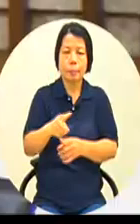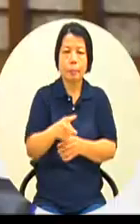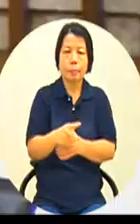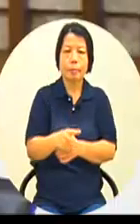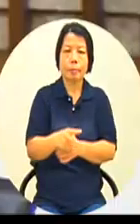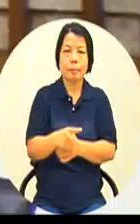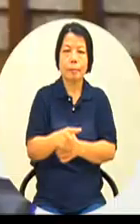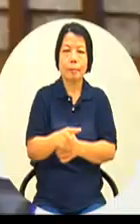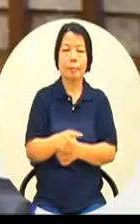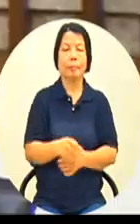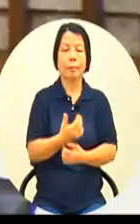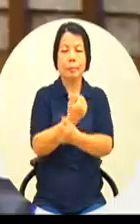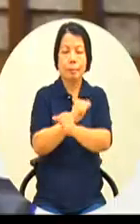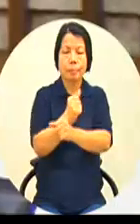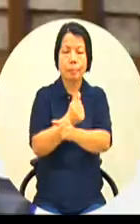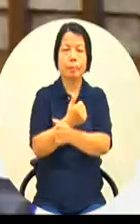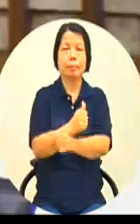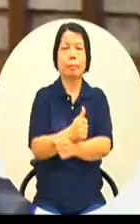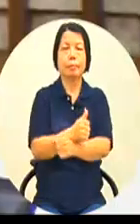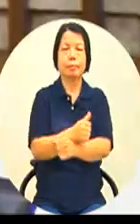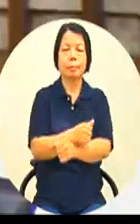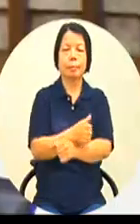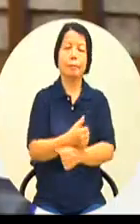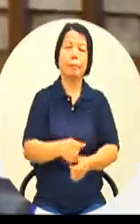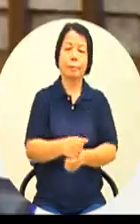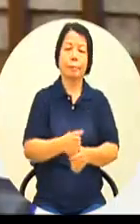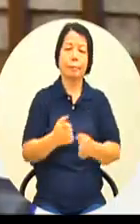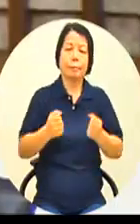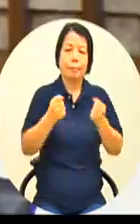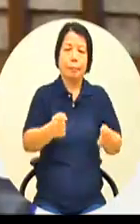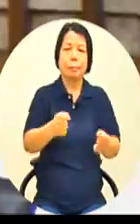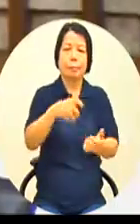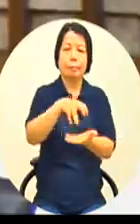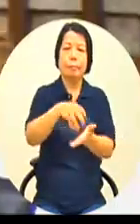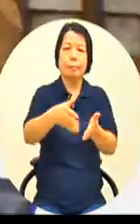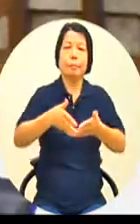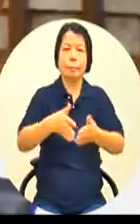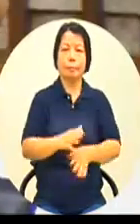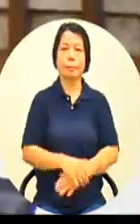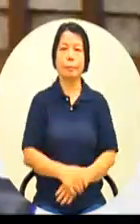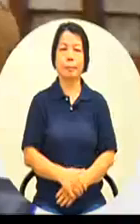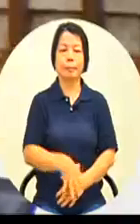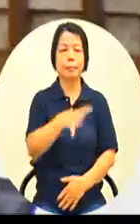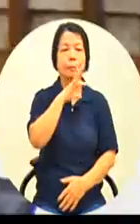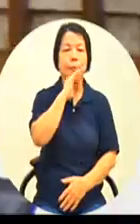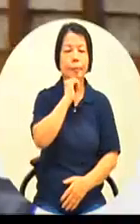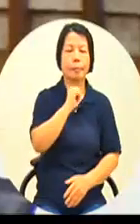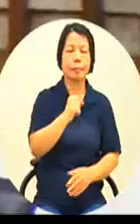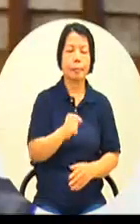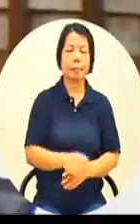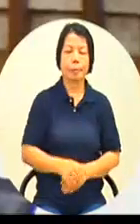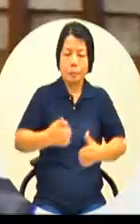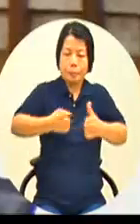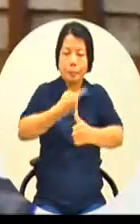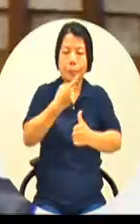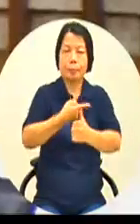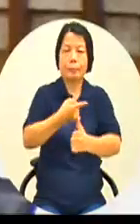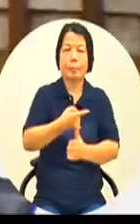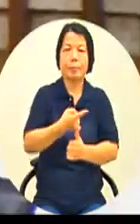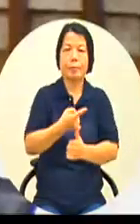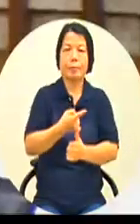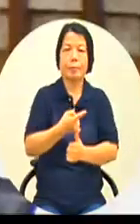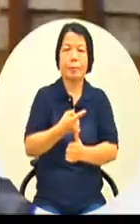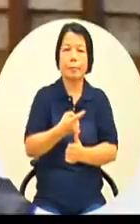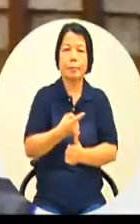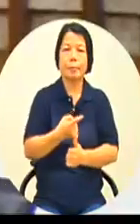是， 这个所有的开单的年龄层，安怎差不多有那冠军的啦？叫我第一名的。